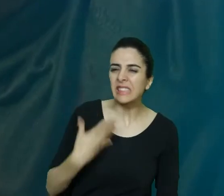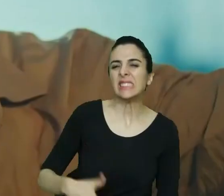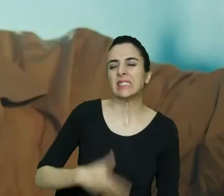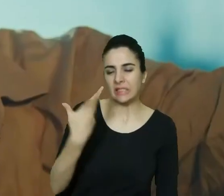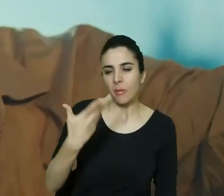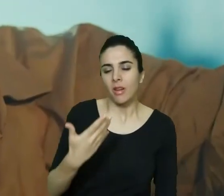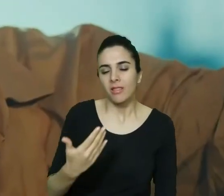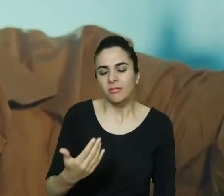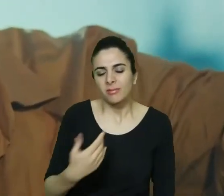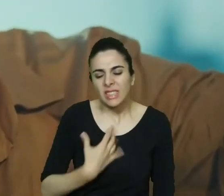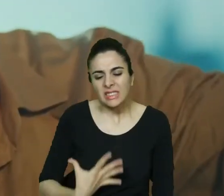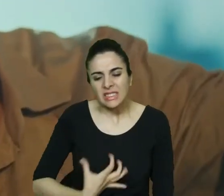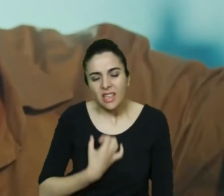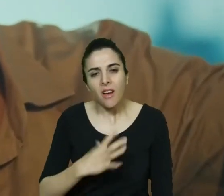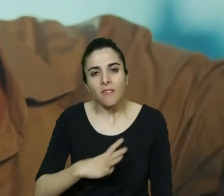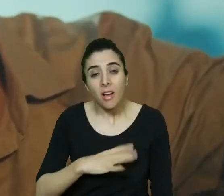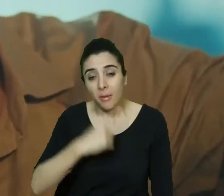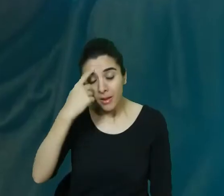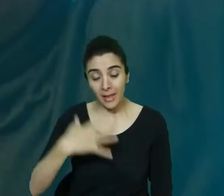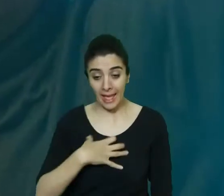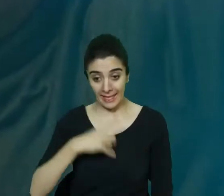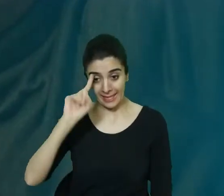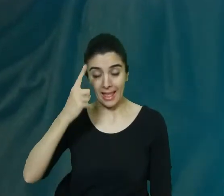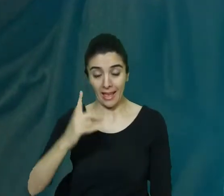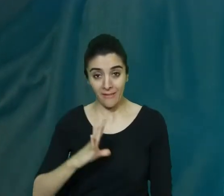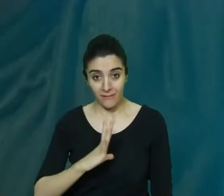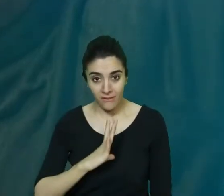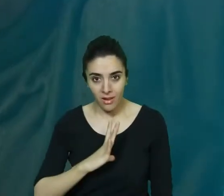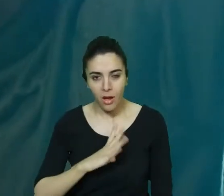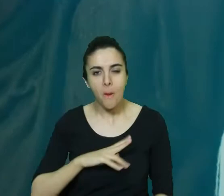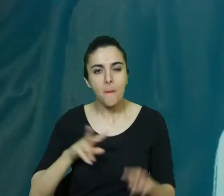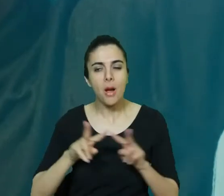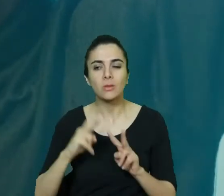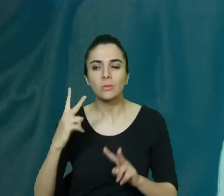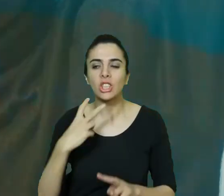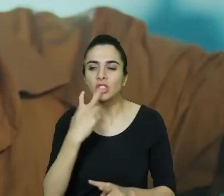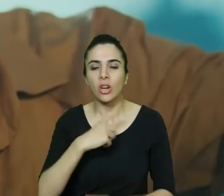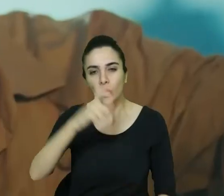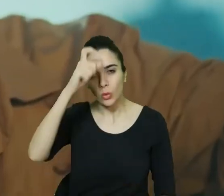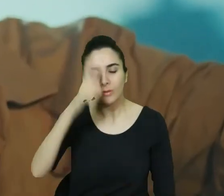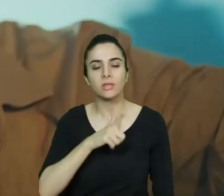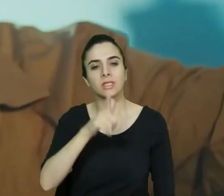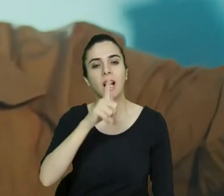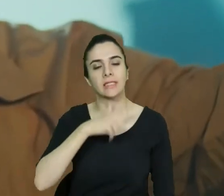Efkarlandığım zaman, eğer bir de yalnızsam, Mahsuni'den söylerim.